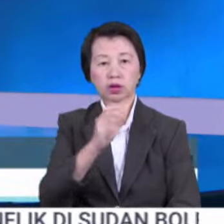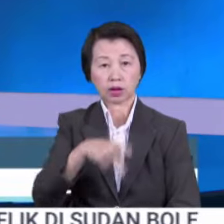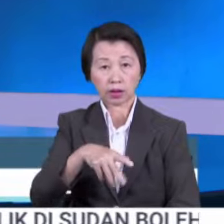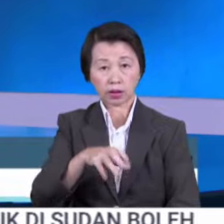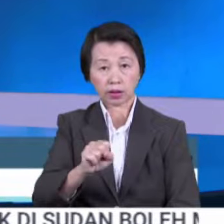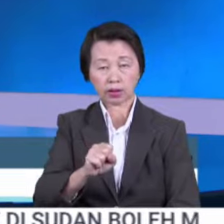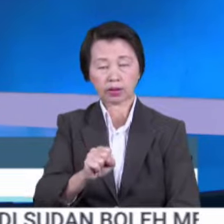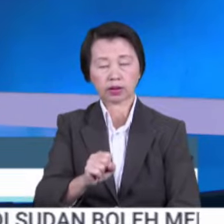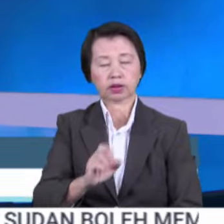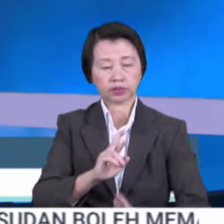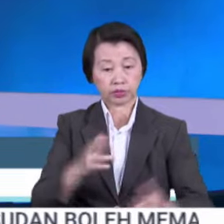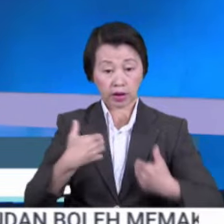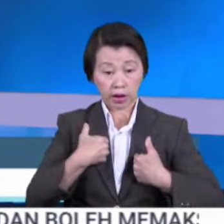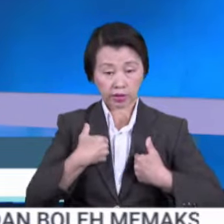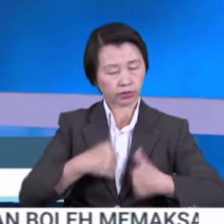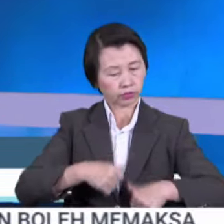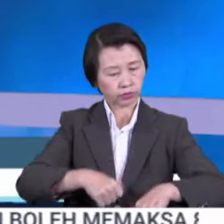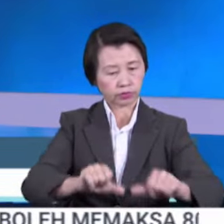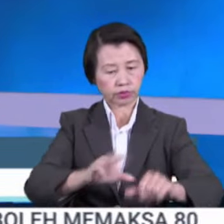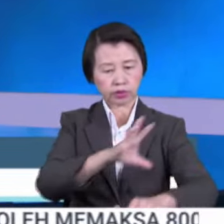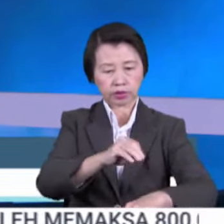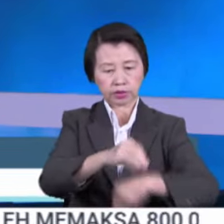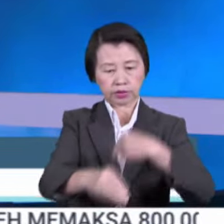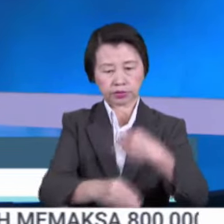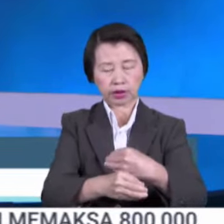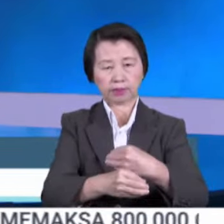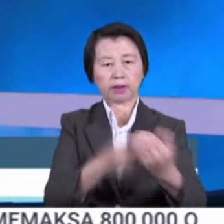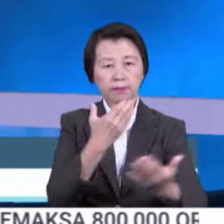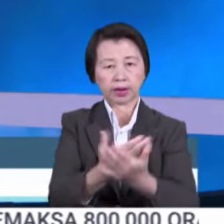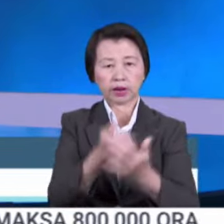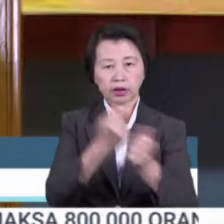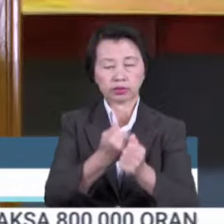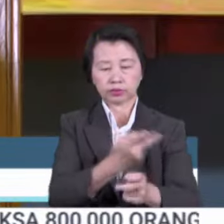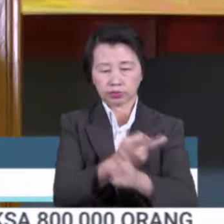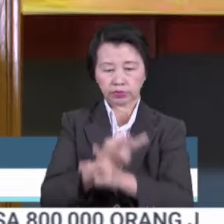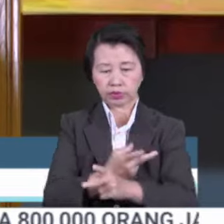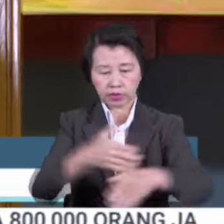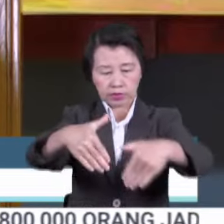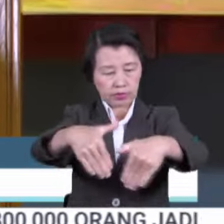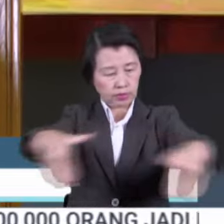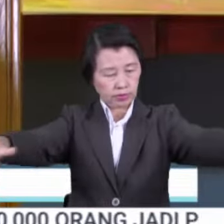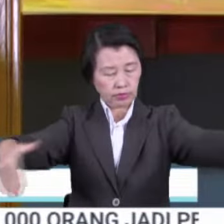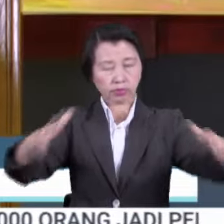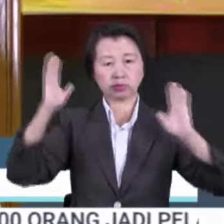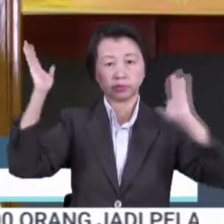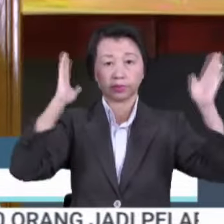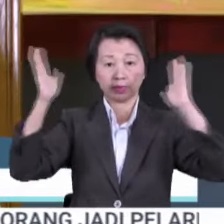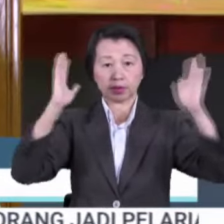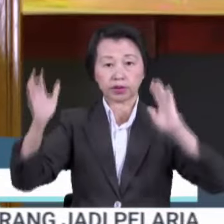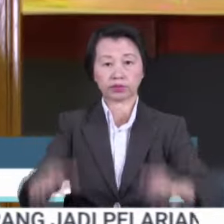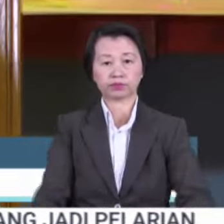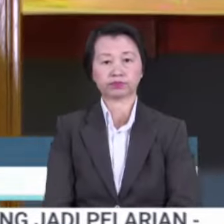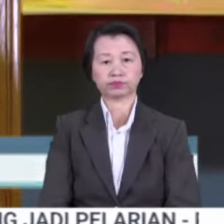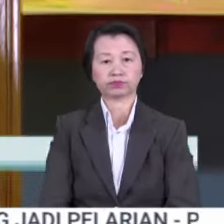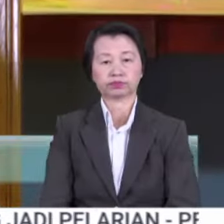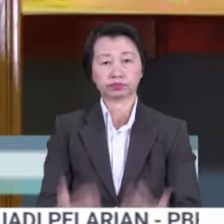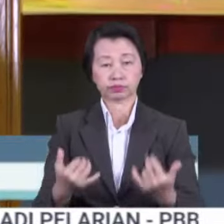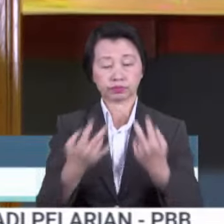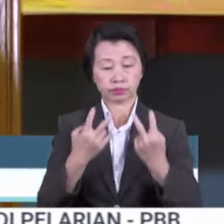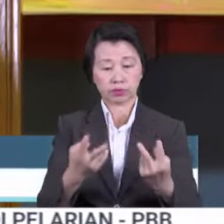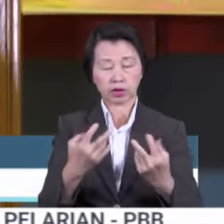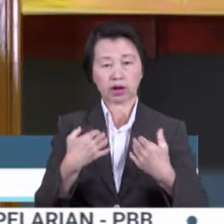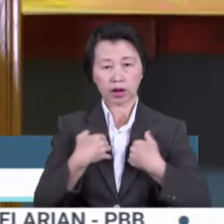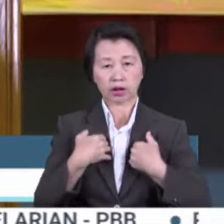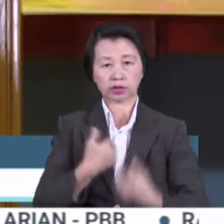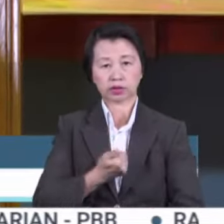diteruskan malah ditambah baik bagi menjaga sembah dan negara kalau kita lihat pada masa kini kita ada